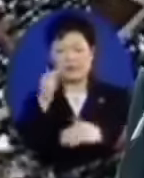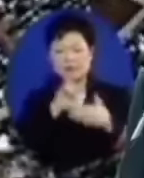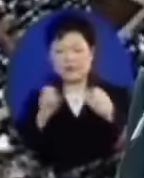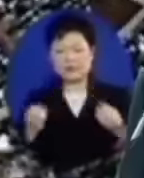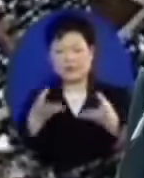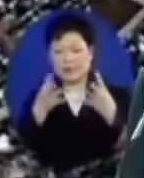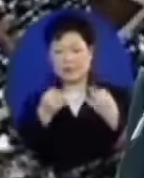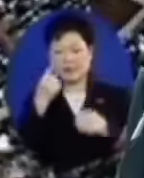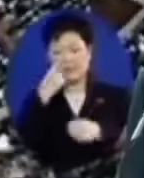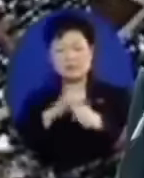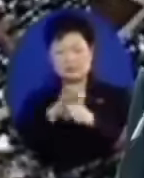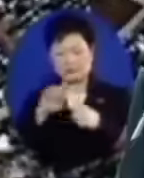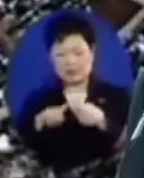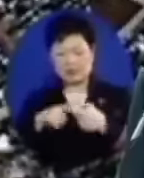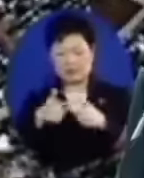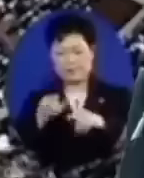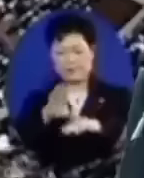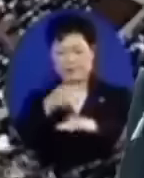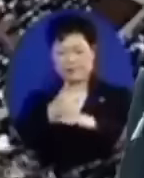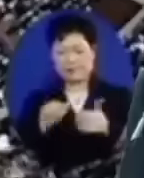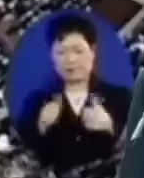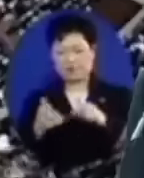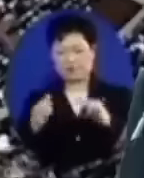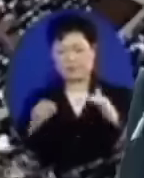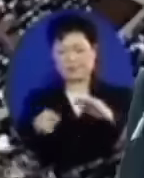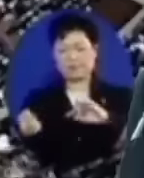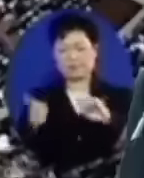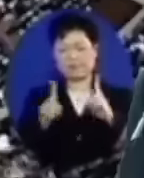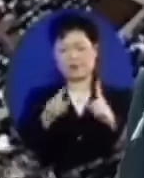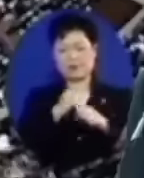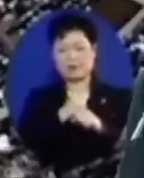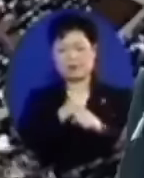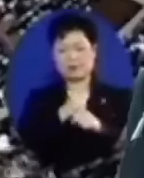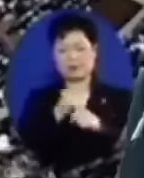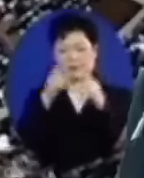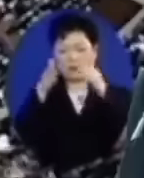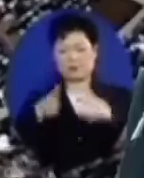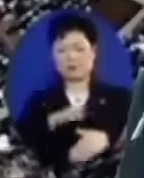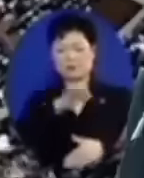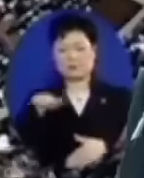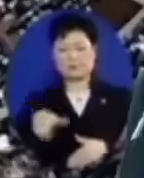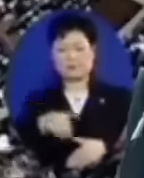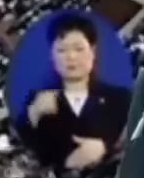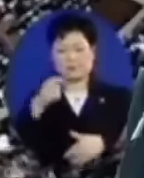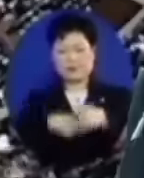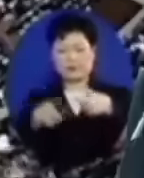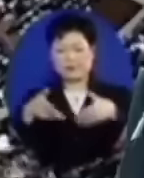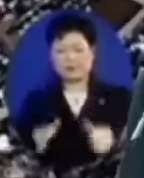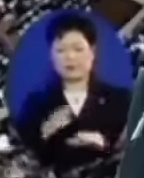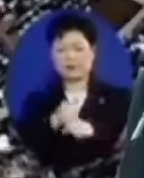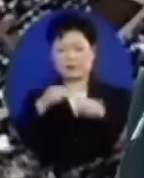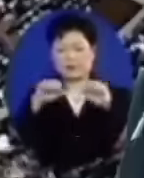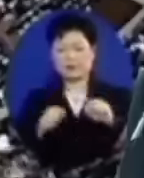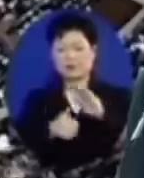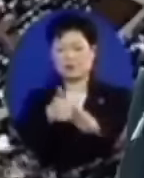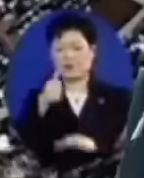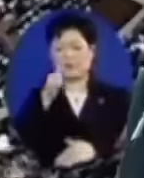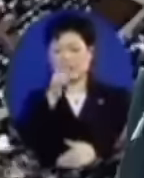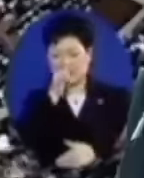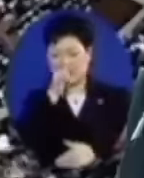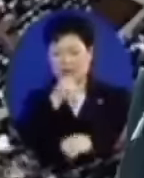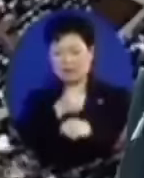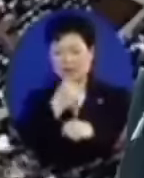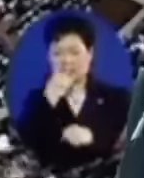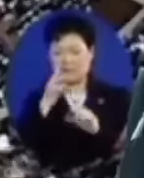많으신 긍휼대로 예수 그리스도를 죽은 자 가운데서 부활하게 하심으로 말미암아 우리를 거듭나게 하사 산 소망이 있게